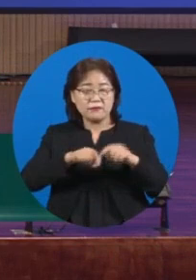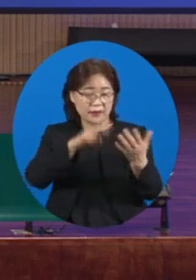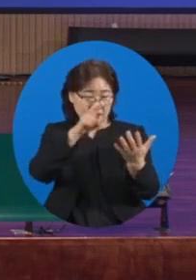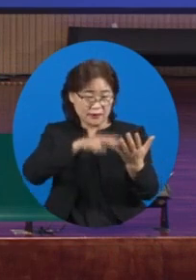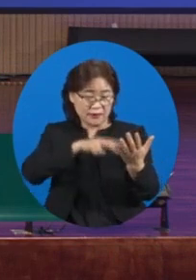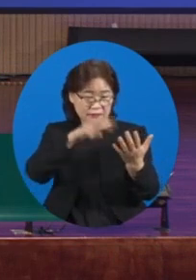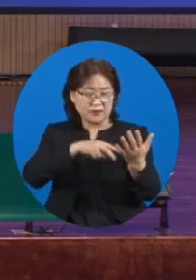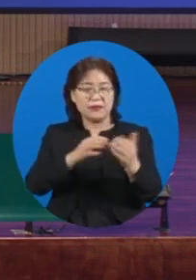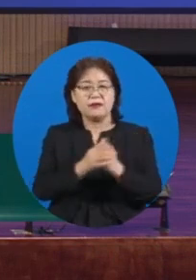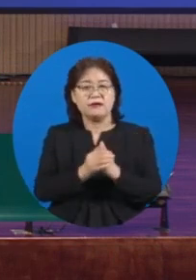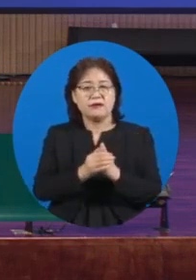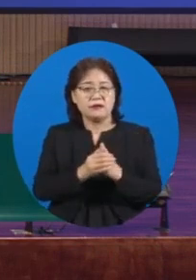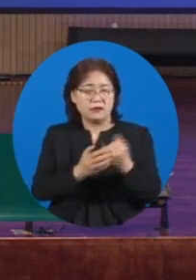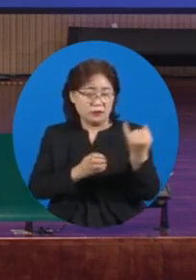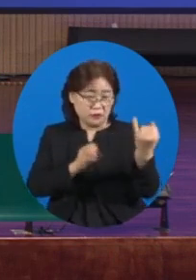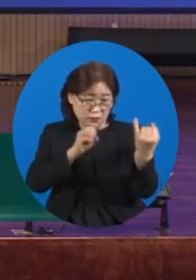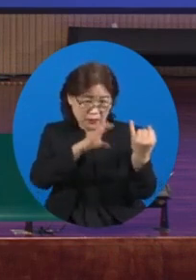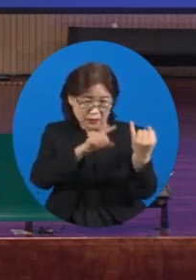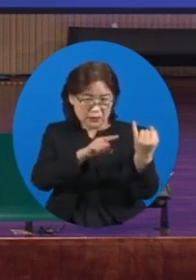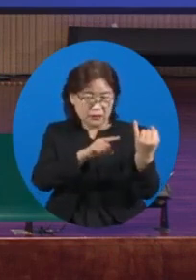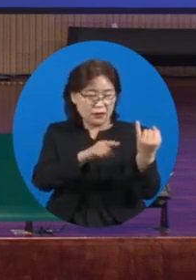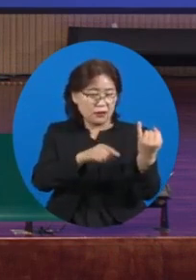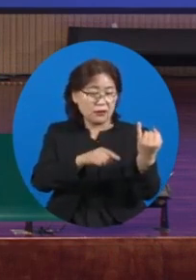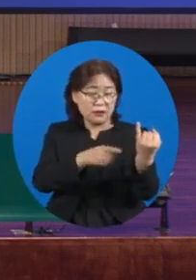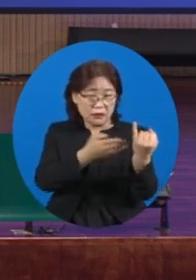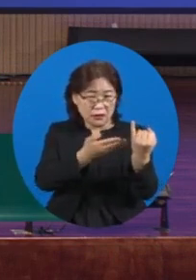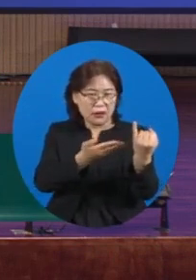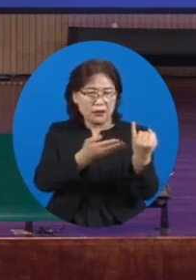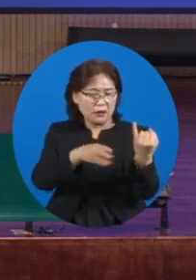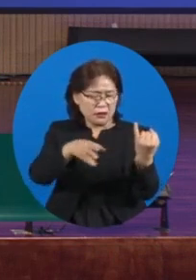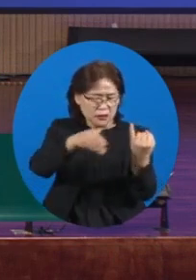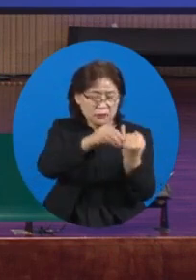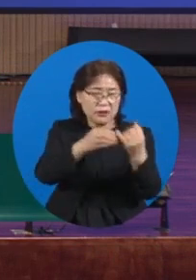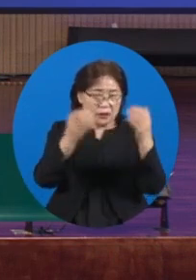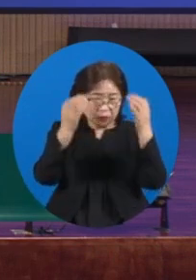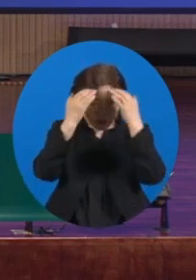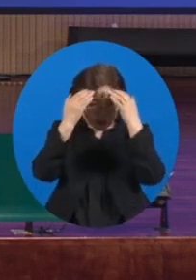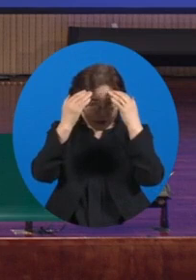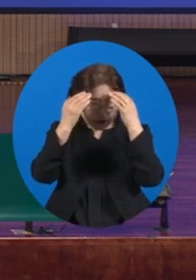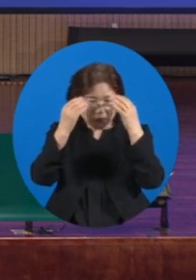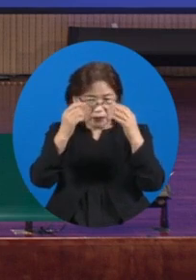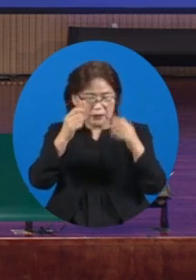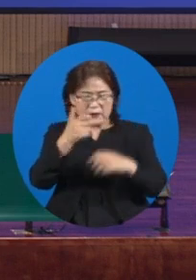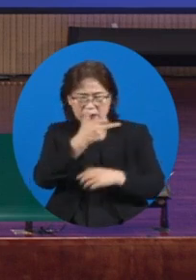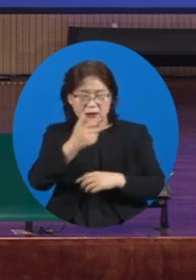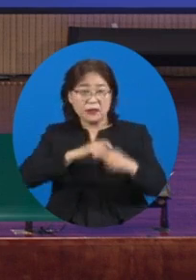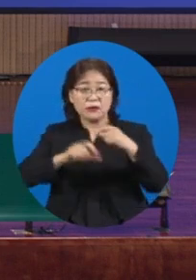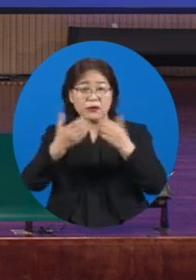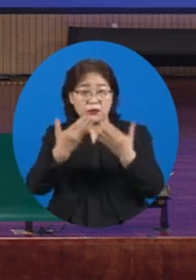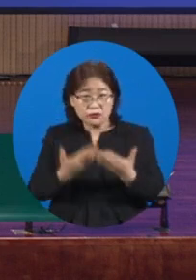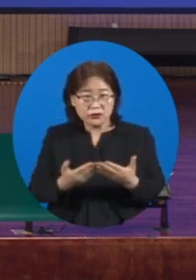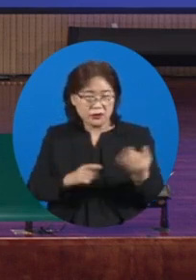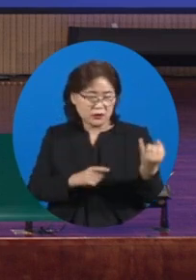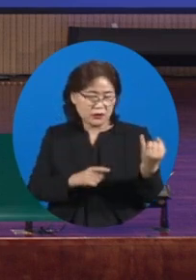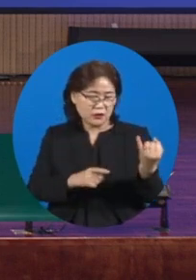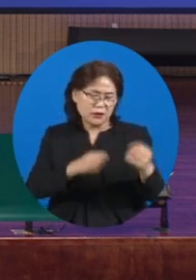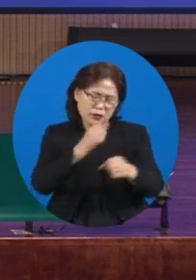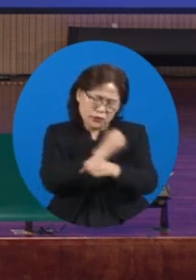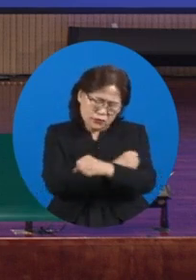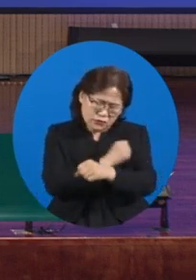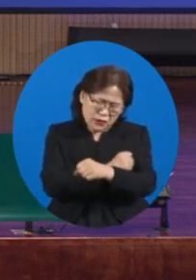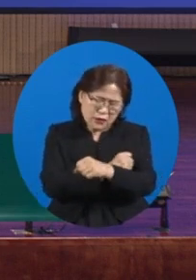초 또 여자에게 이르시되 내가 네게 임신하는 고통을 크게 더 할인이 내가 수고하고